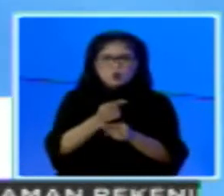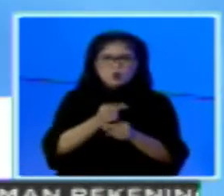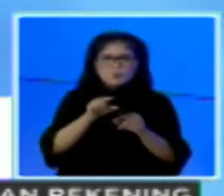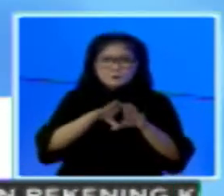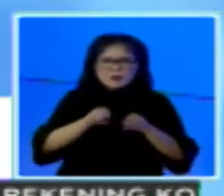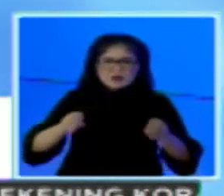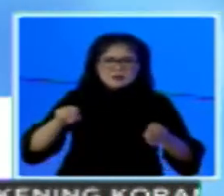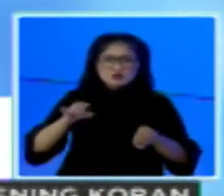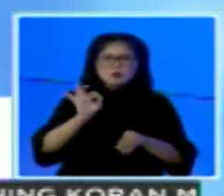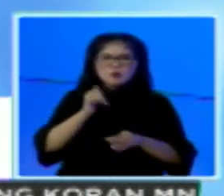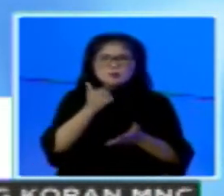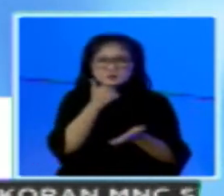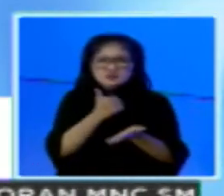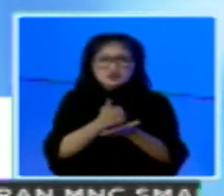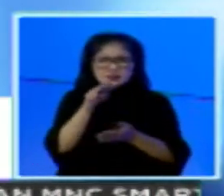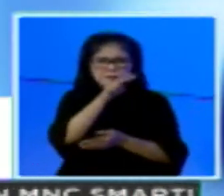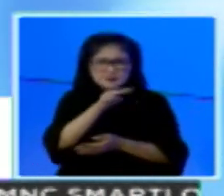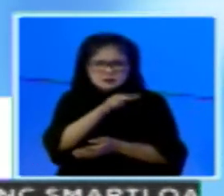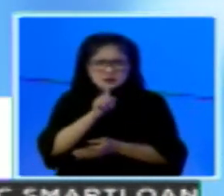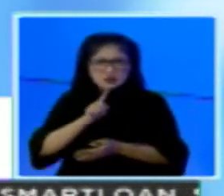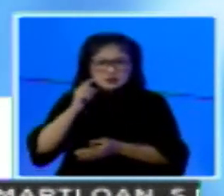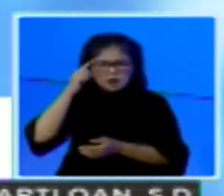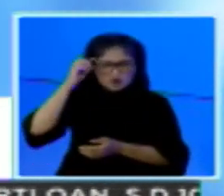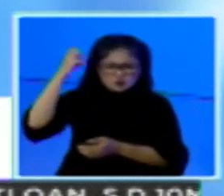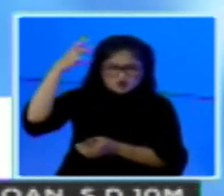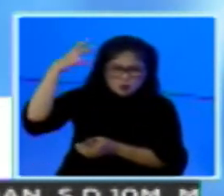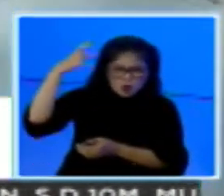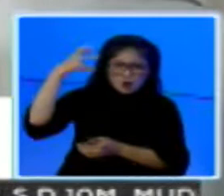piket belum bisa diperiksa karena mengalami shock.